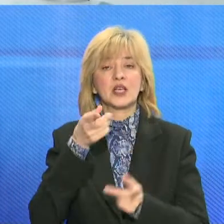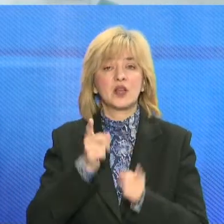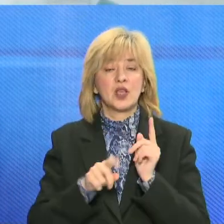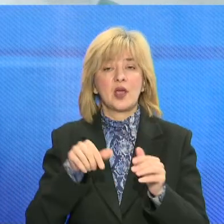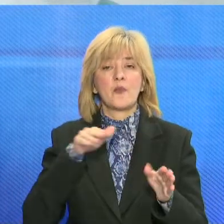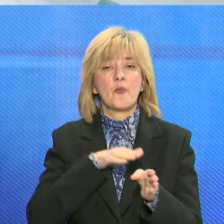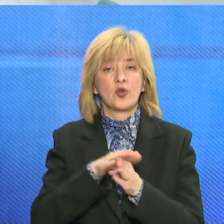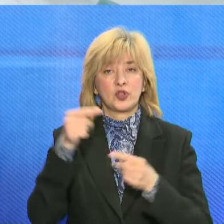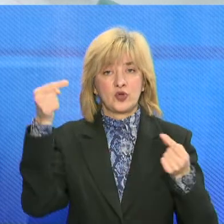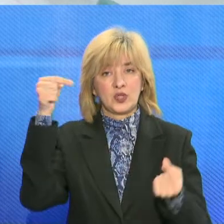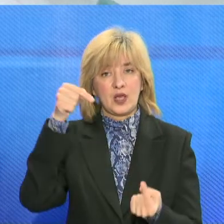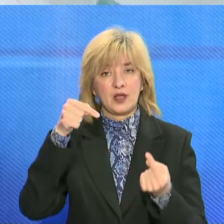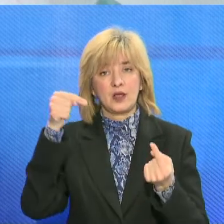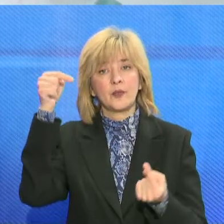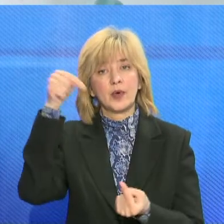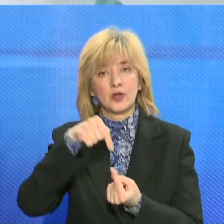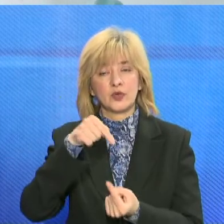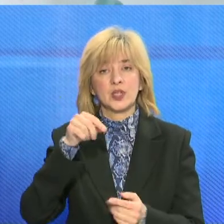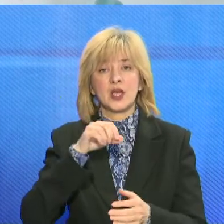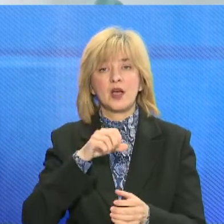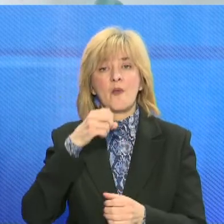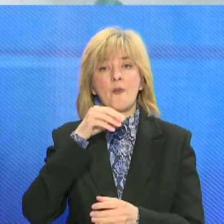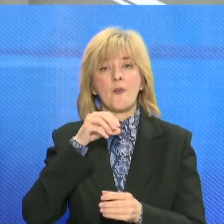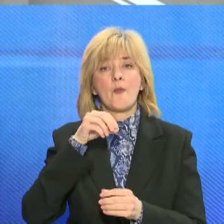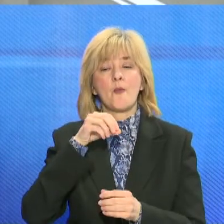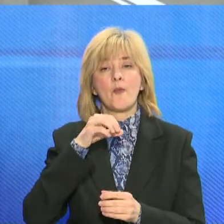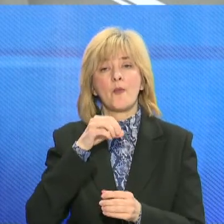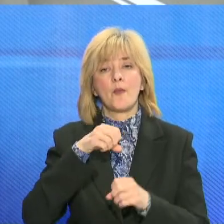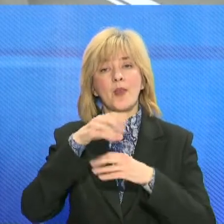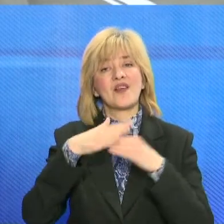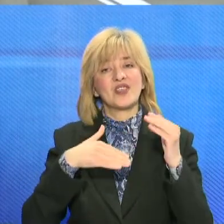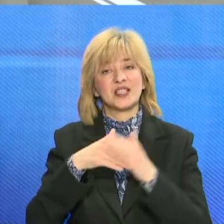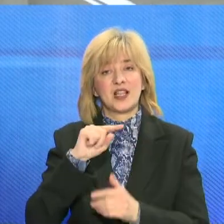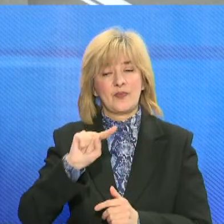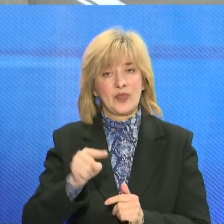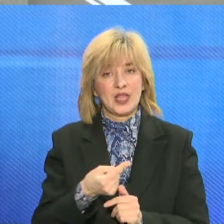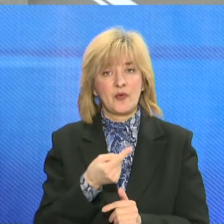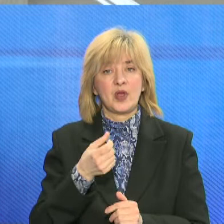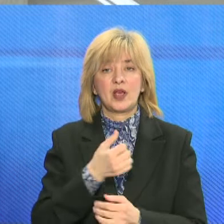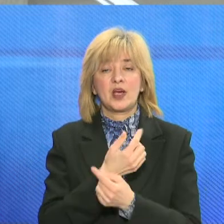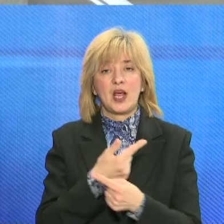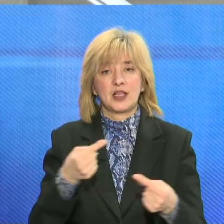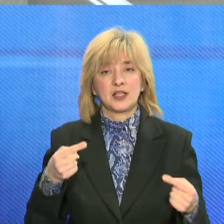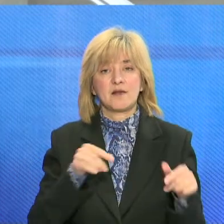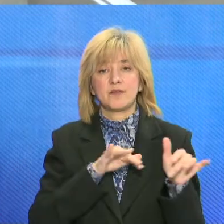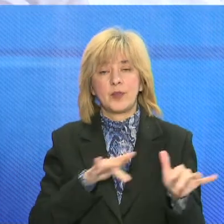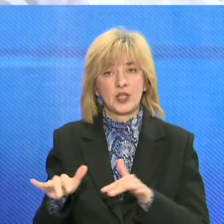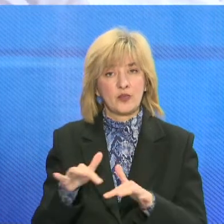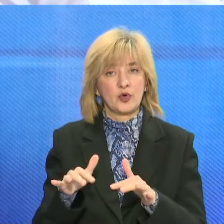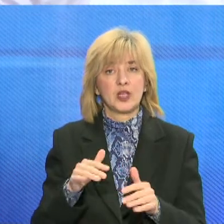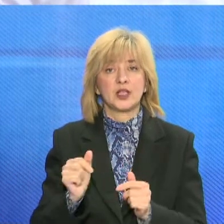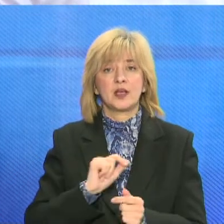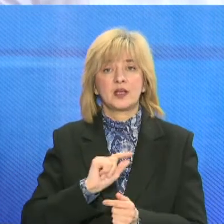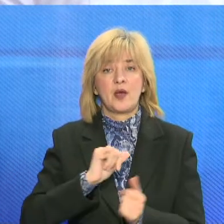профессийным потребованиям адукационных технологий. Шматразовое повторение манипуляций обеспечивает выпрацовку потребных умений и